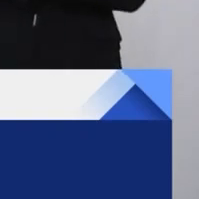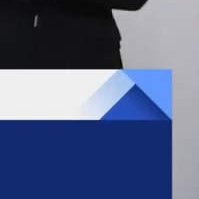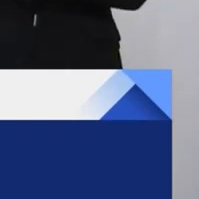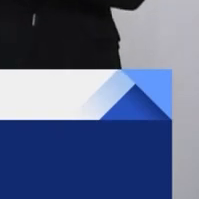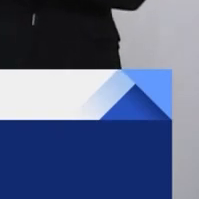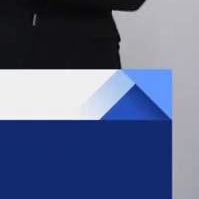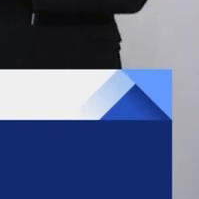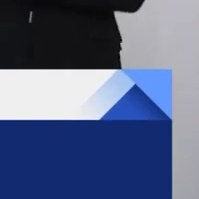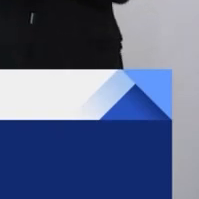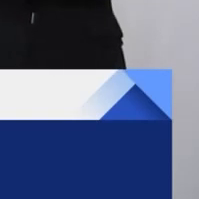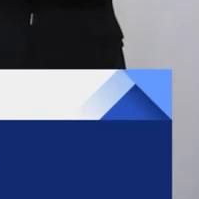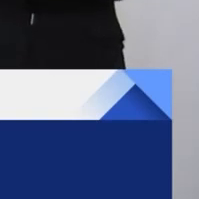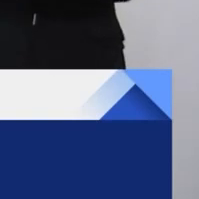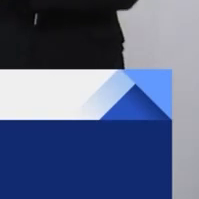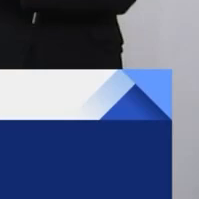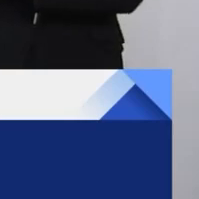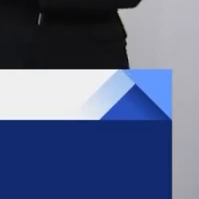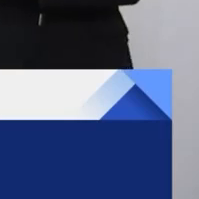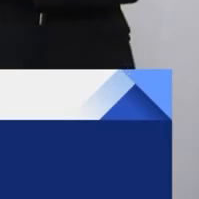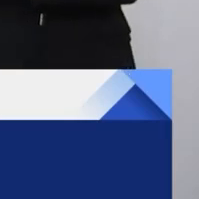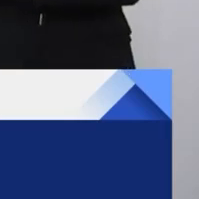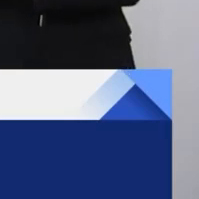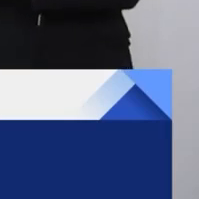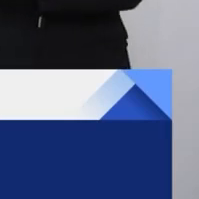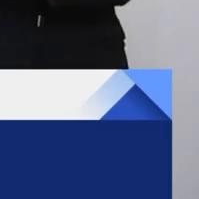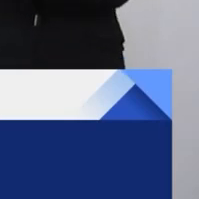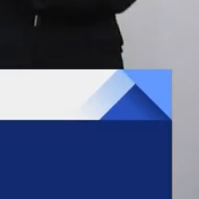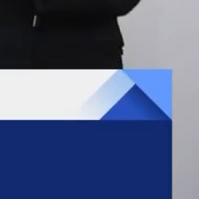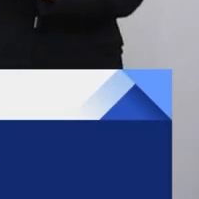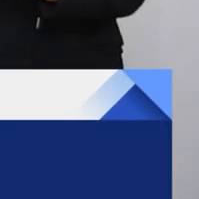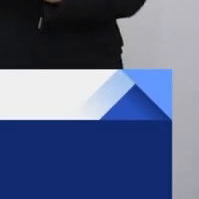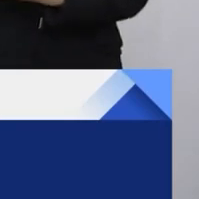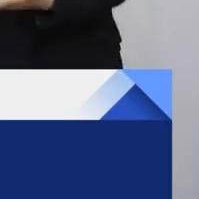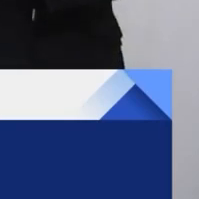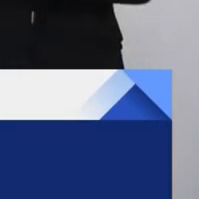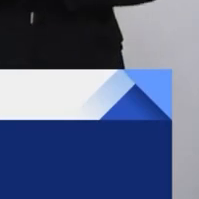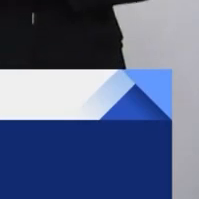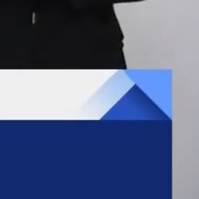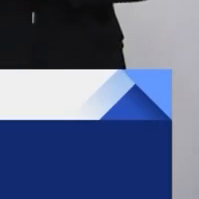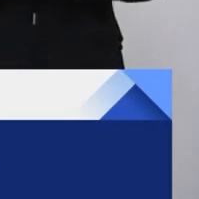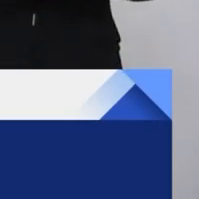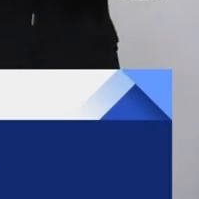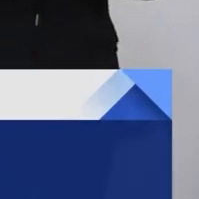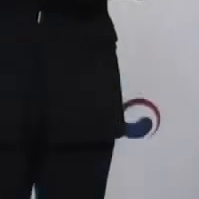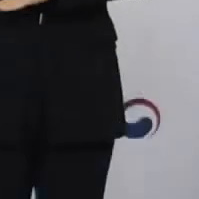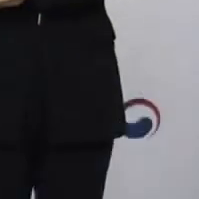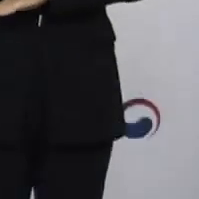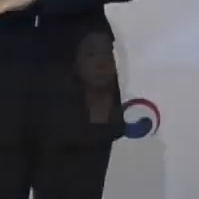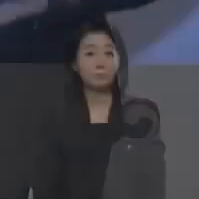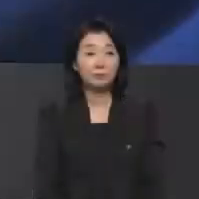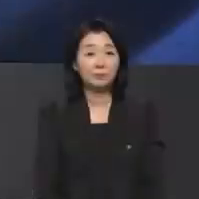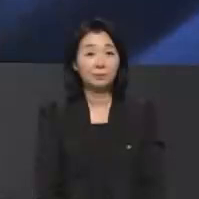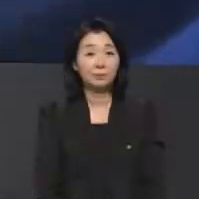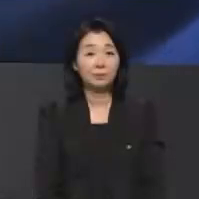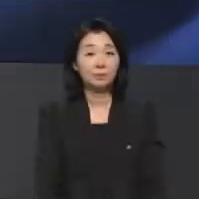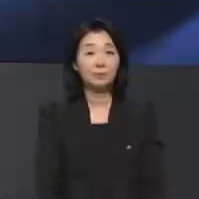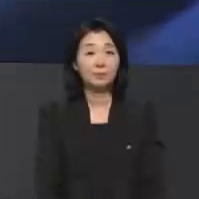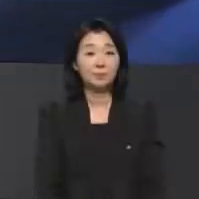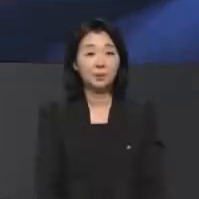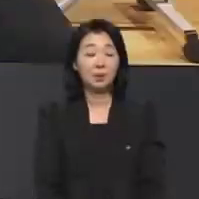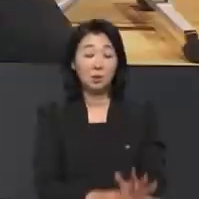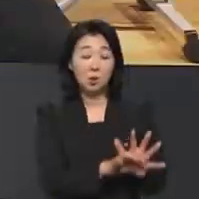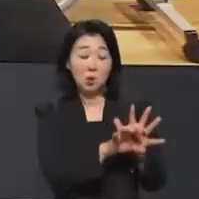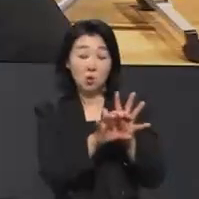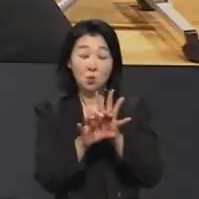전문가 논의 그리고 이제 예방접종 전문위원회의 의결을 통해서 결정해 나갈 예정입니다. 네, 그리고